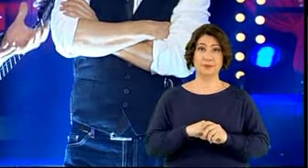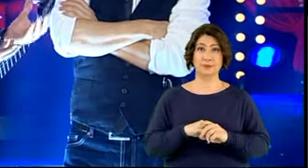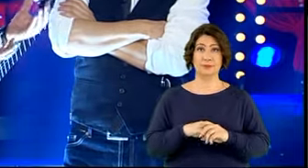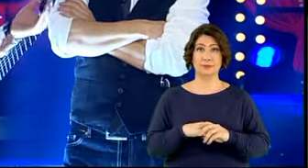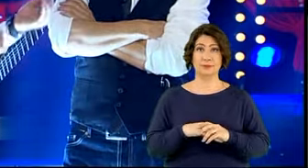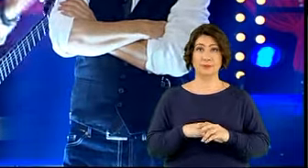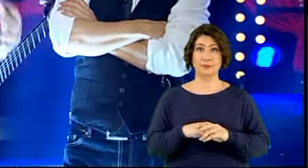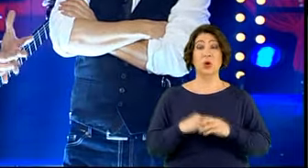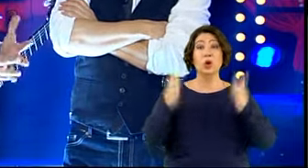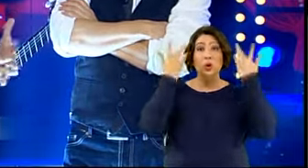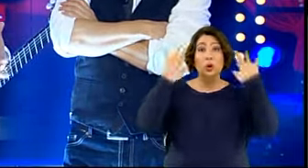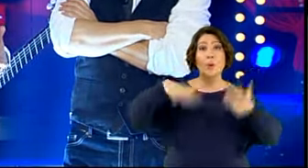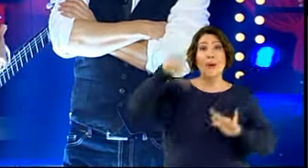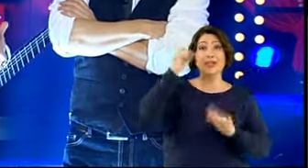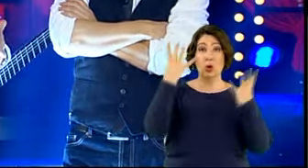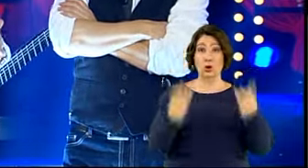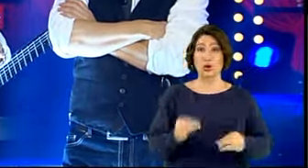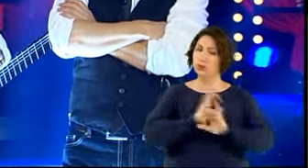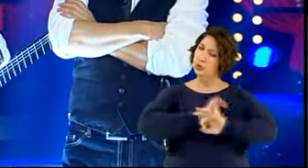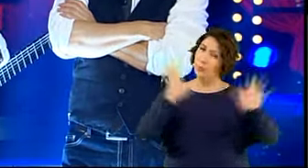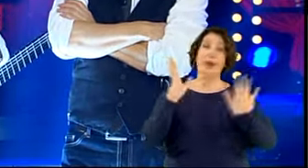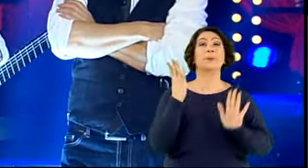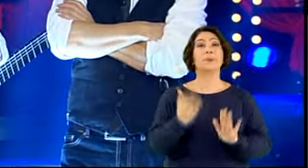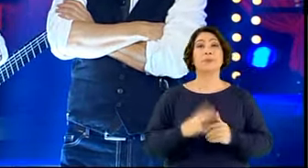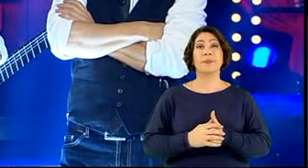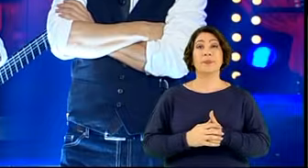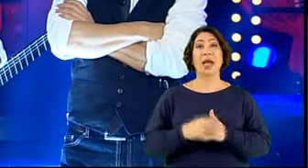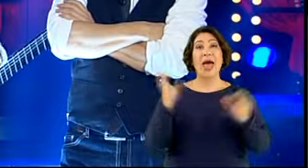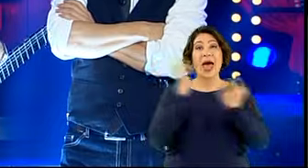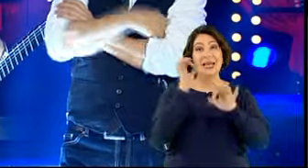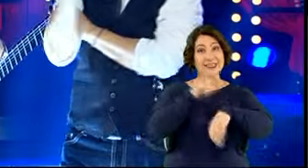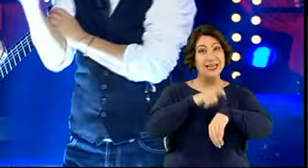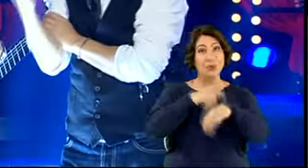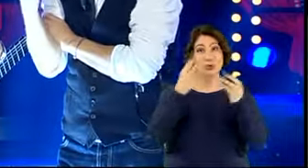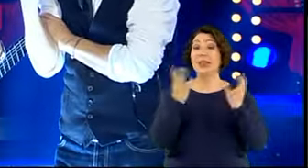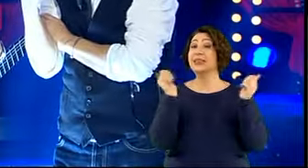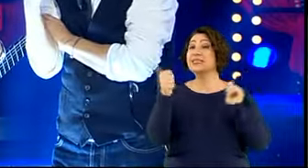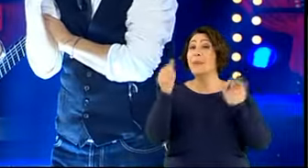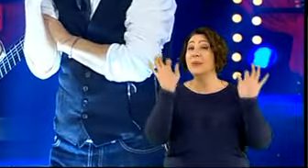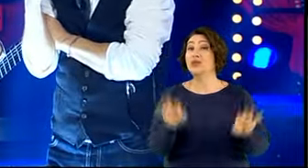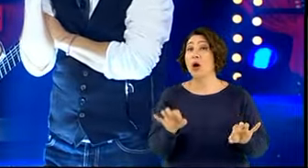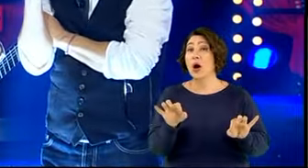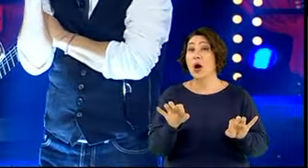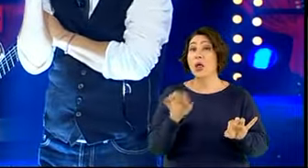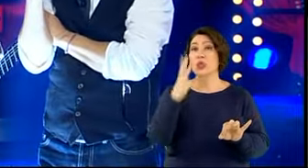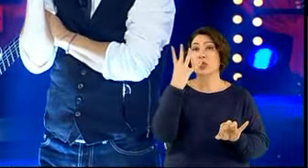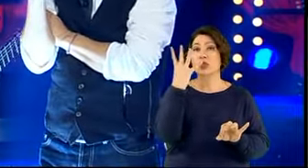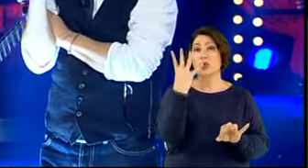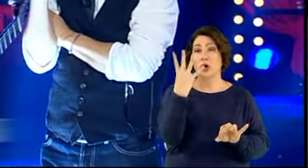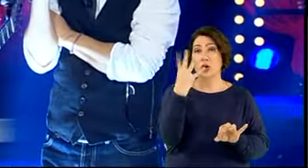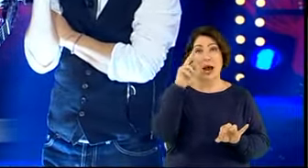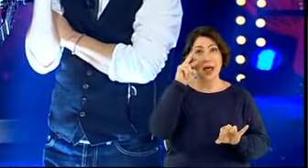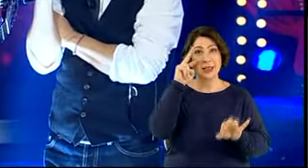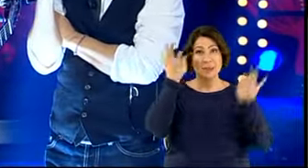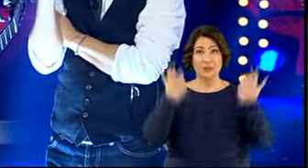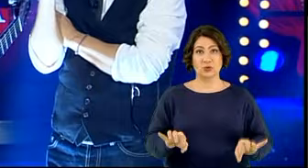şeylerde olacak, kültür merkezlerinde olacak konserlerimiz. Erken saatte olacak. Ne zaman başlıyor dedin? Valla 4'ünde